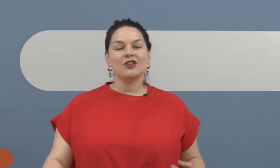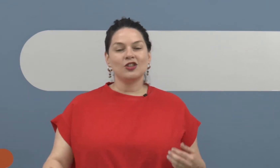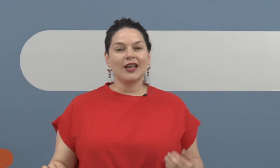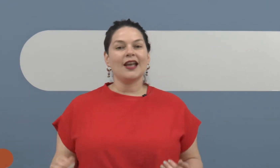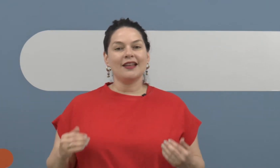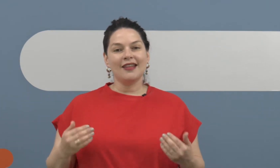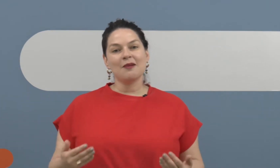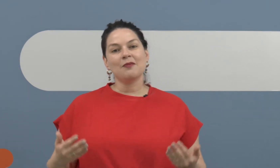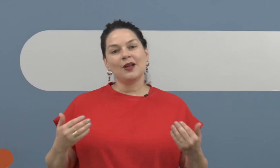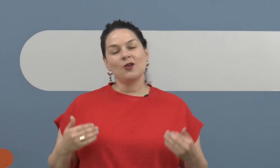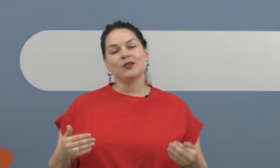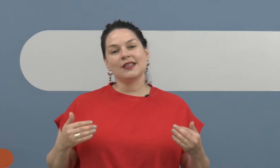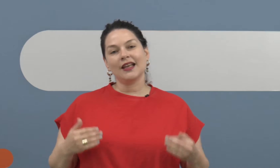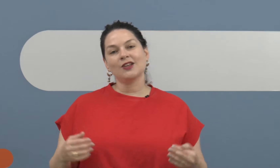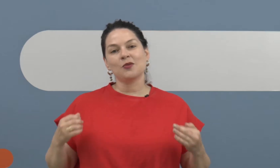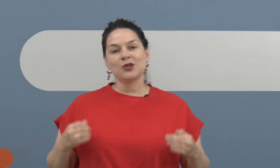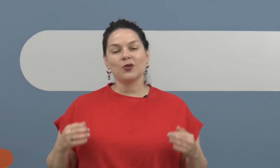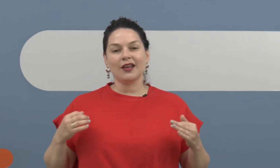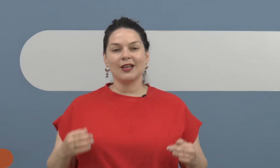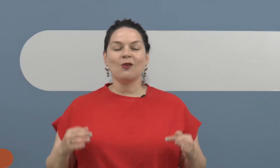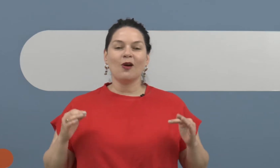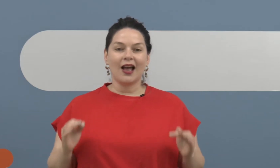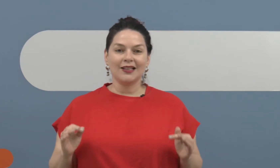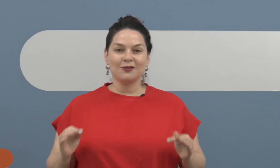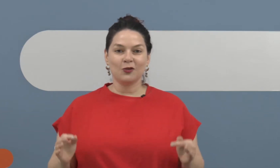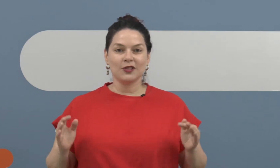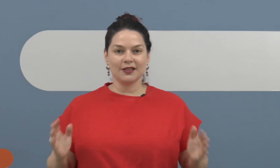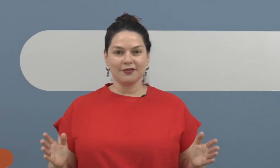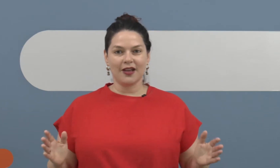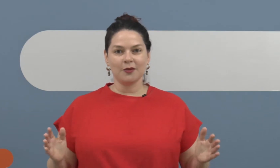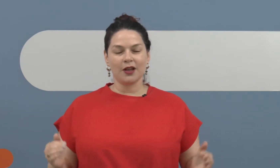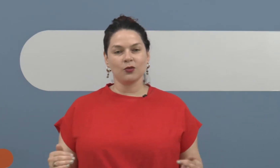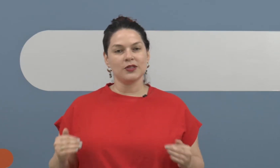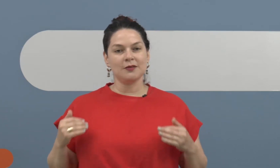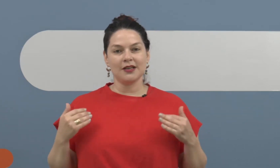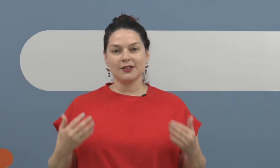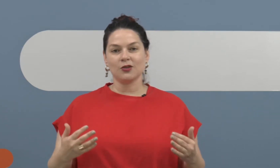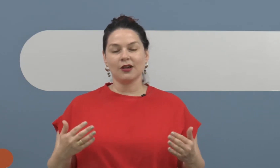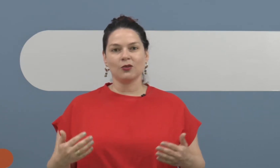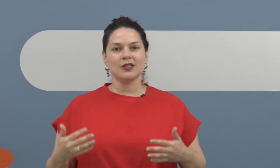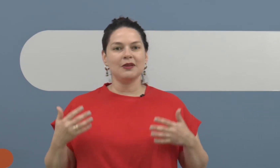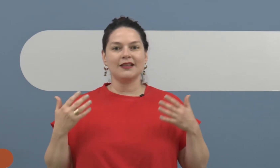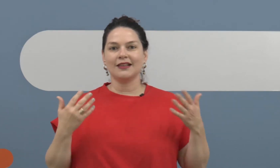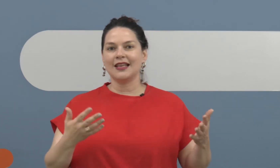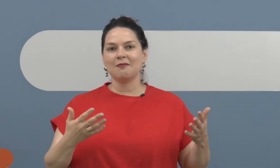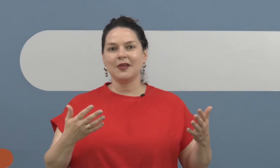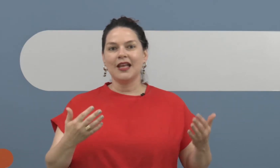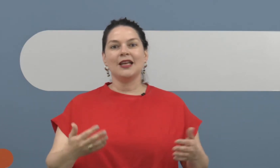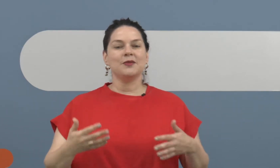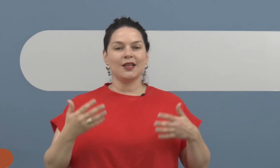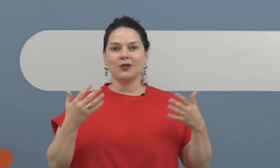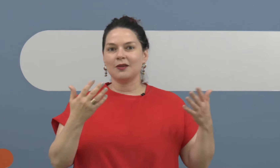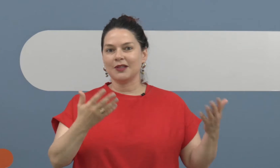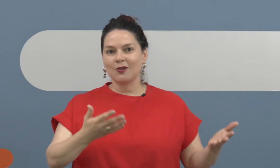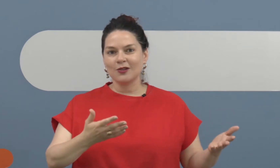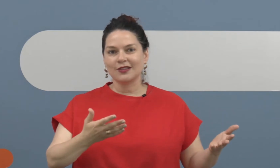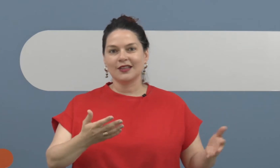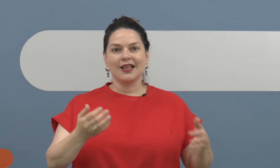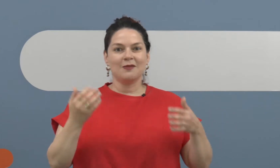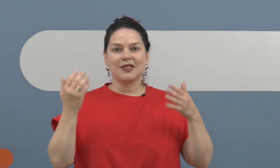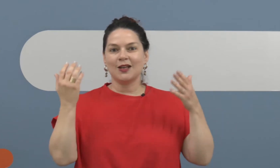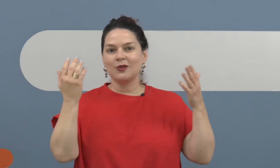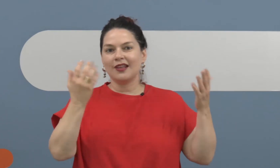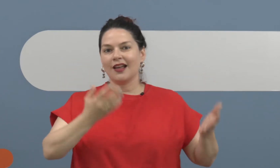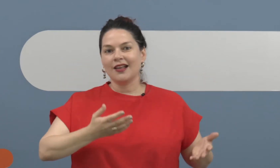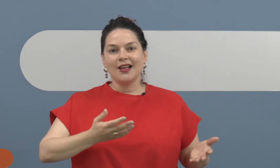כמובן שאדם לא צריך שמישהו יגיד לו, אל תפרוס כנפיים, אנחנו רוצים לנסות, אנחנו רוצים להתקדם, המצאנו את